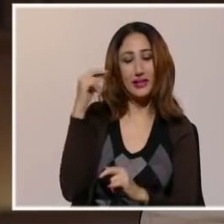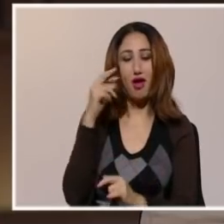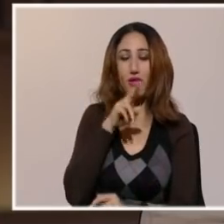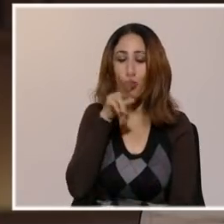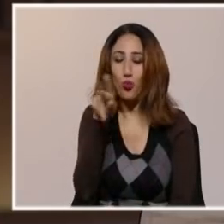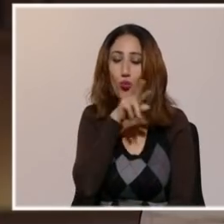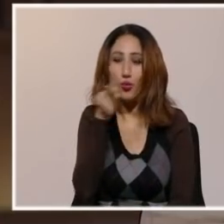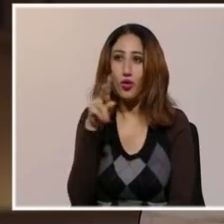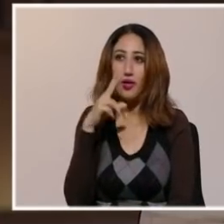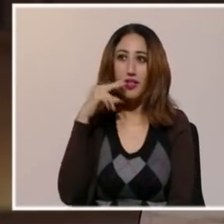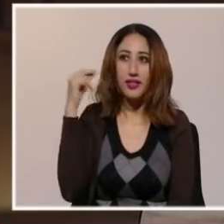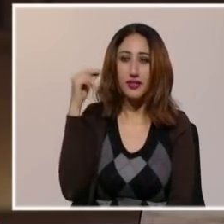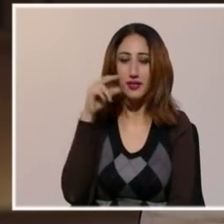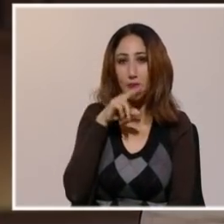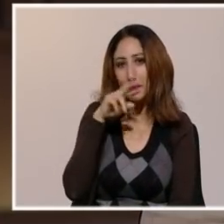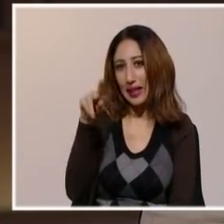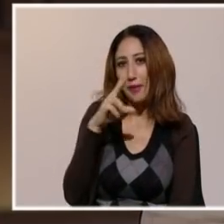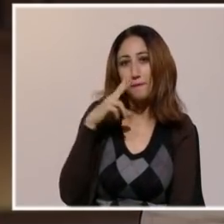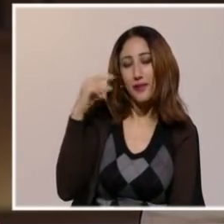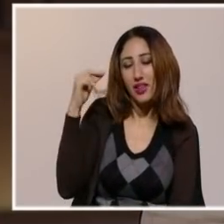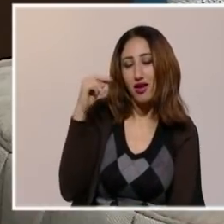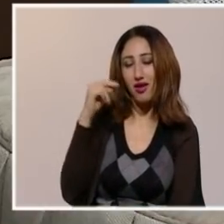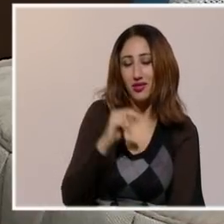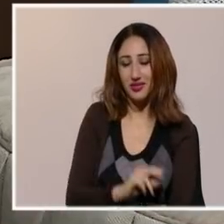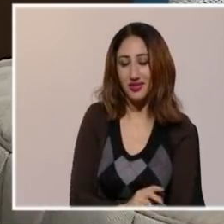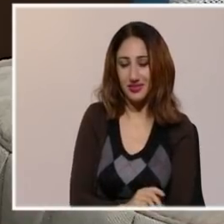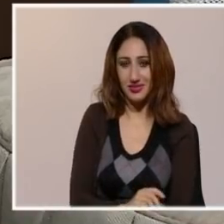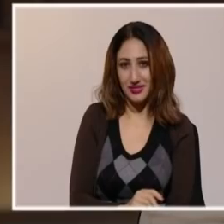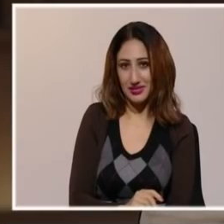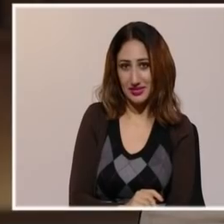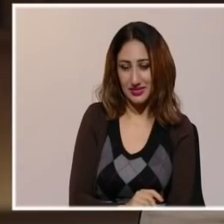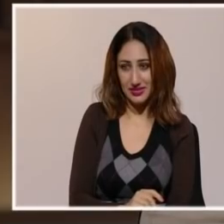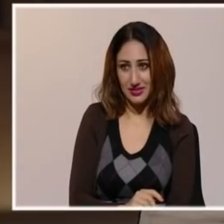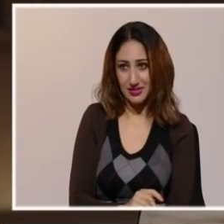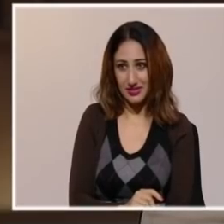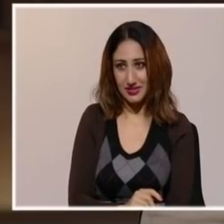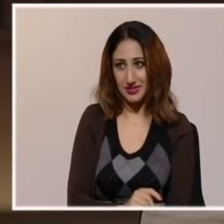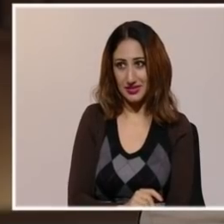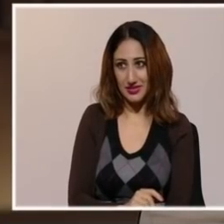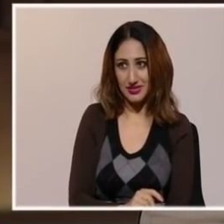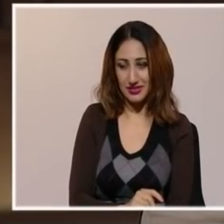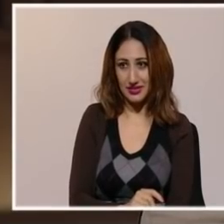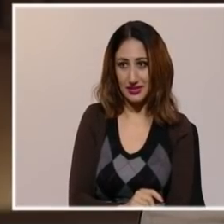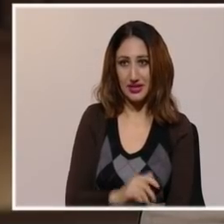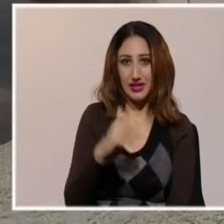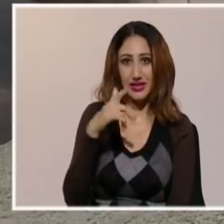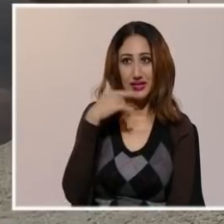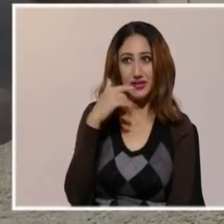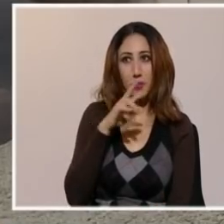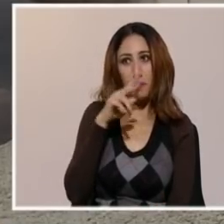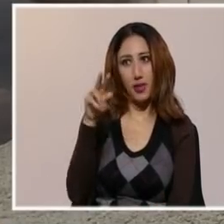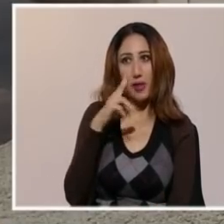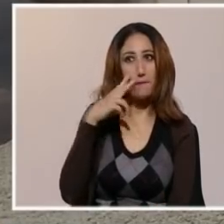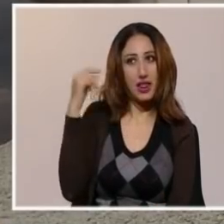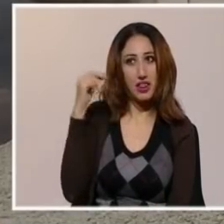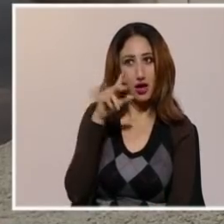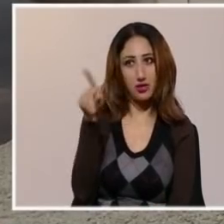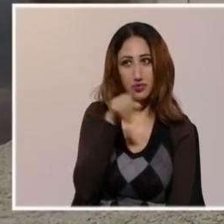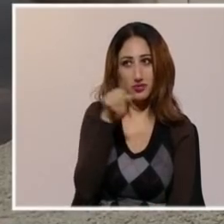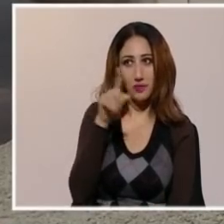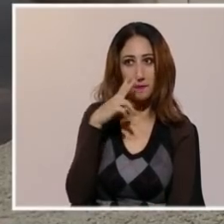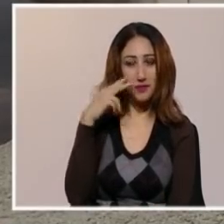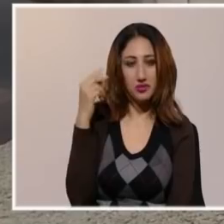اوكي اكلمها بالايطالي وترد عليك بالايطالي. اوكي يلا. دي اللحظه اللي انتوا ارتبطتوا فيها ببعض. اوكي تيليكوردي لا بريما فولتا كواند ستافان اللي سبوتالي